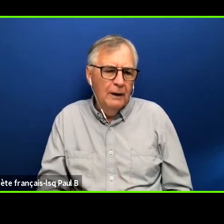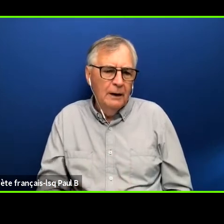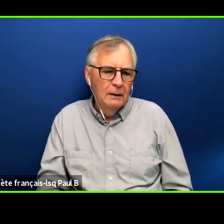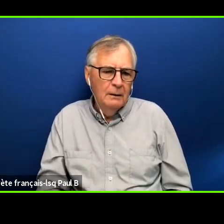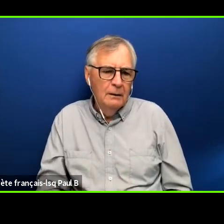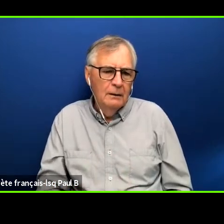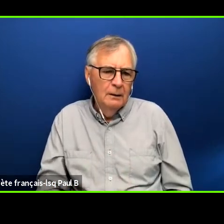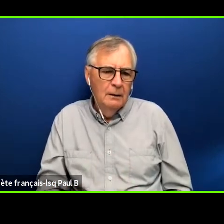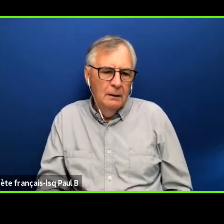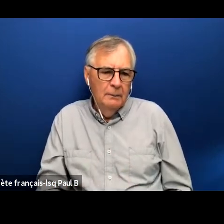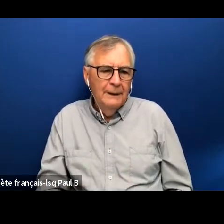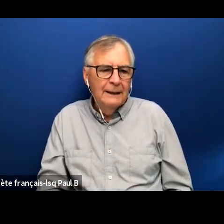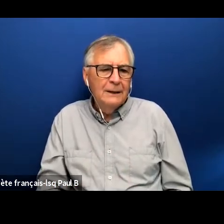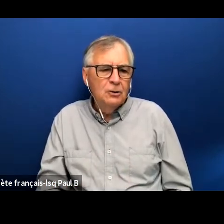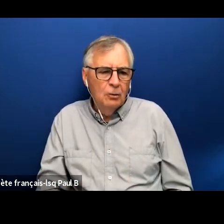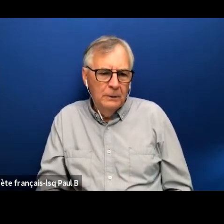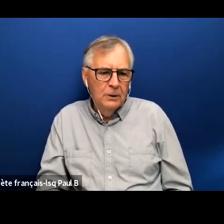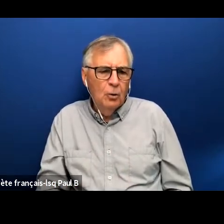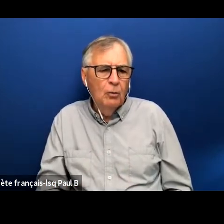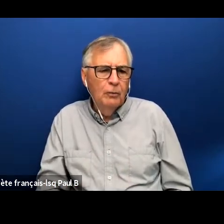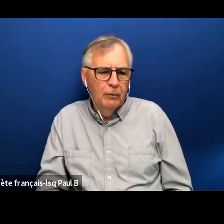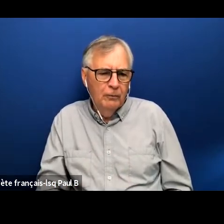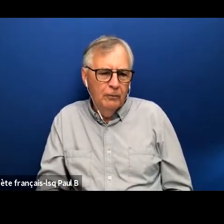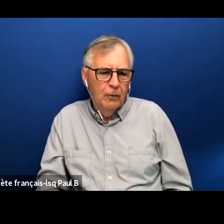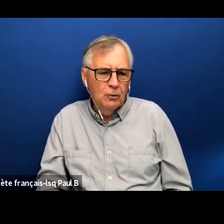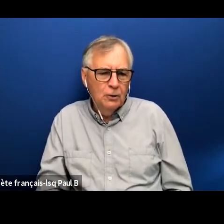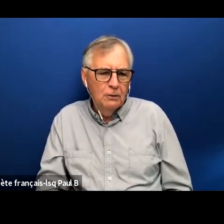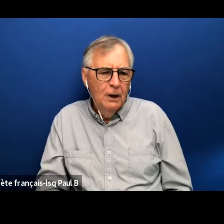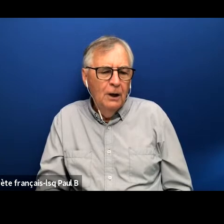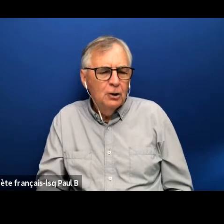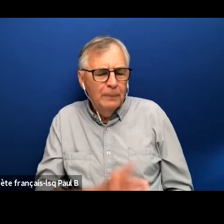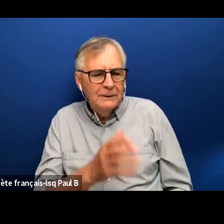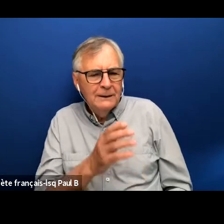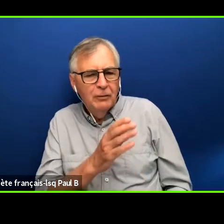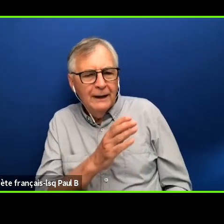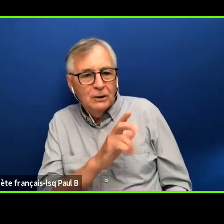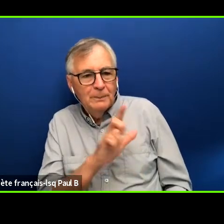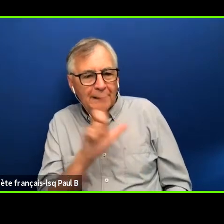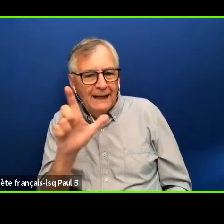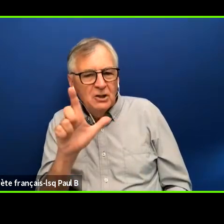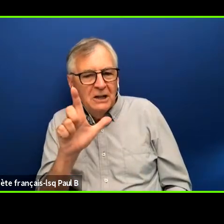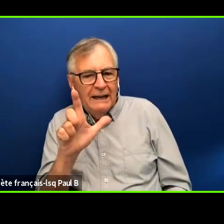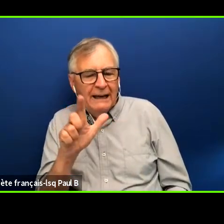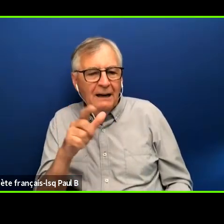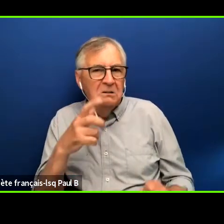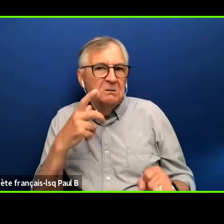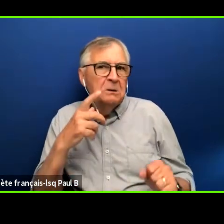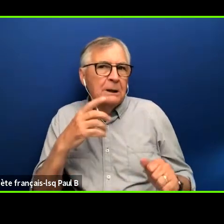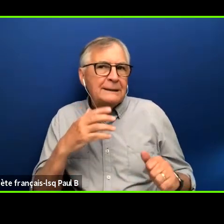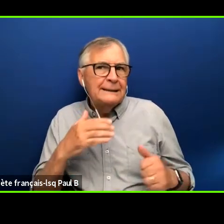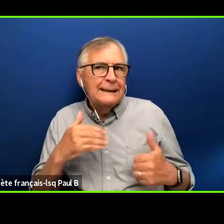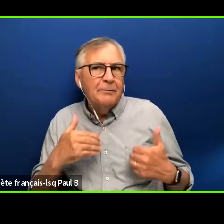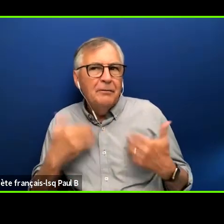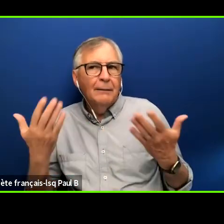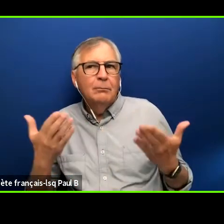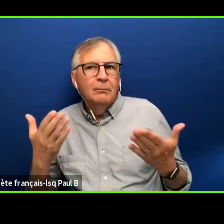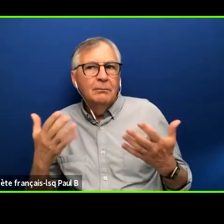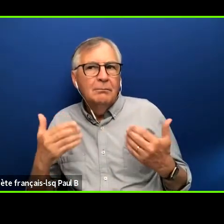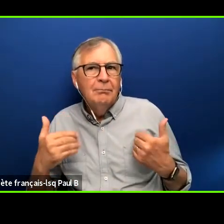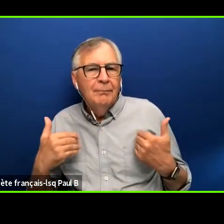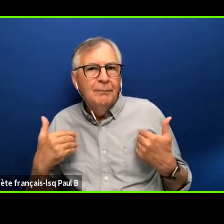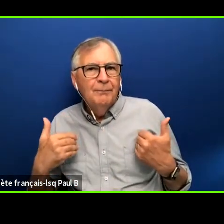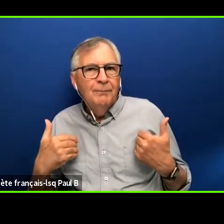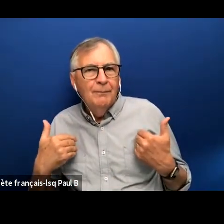était ouvert. Ah, OK. Maintenant, son micro fonctionne. Je pense des fois, quand je partage l'écran, ça